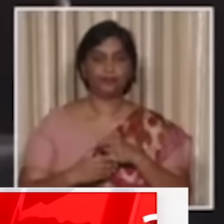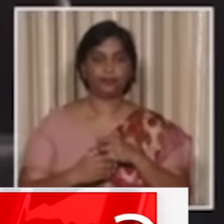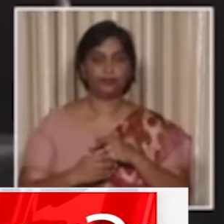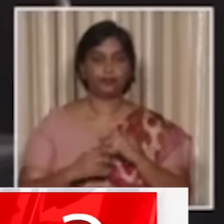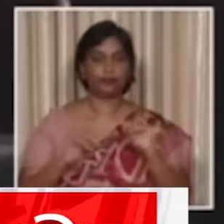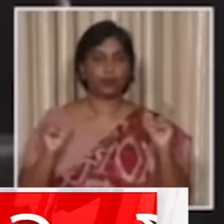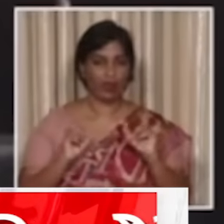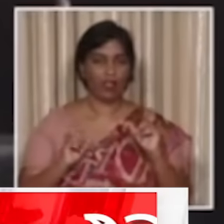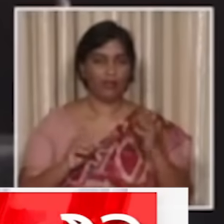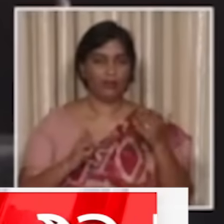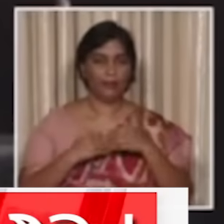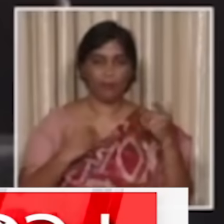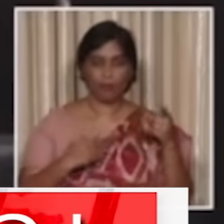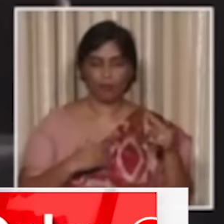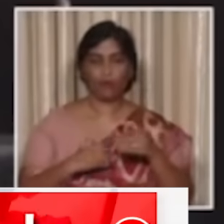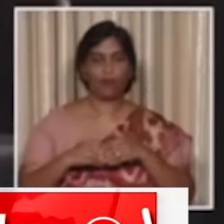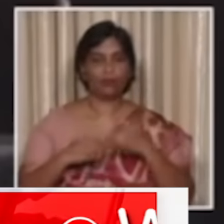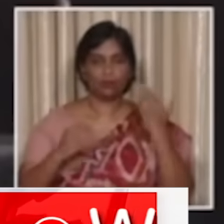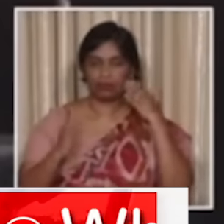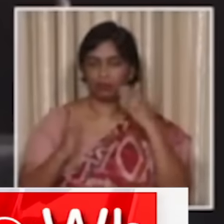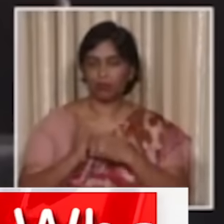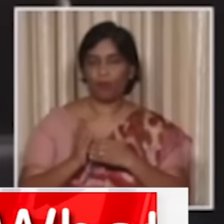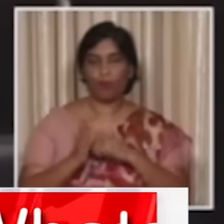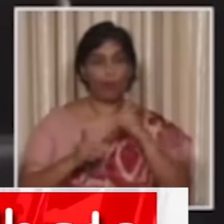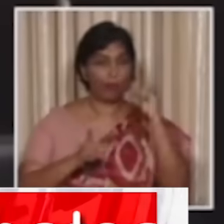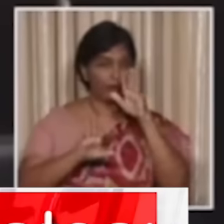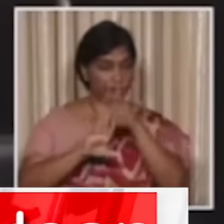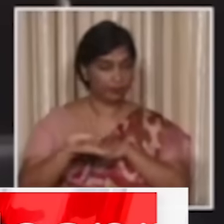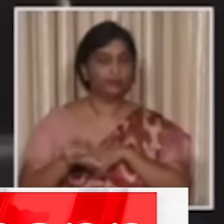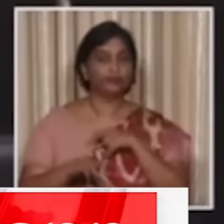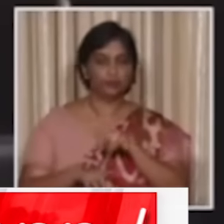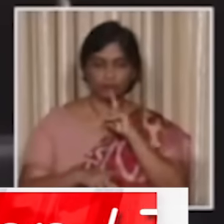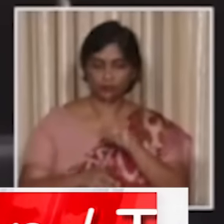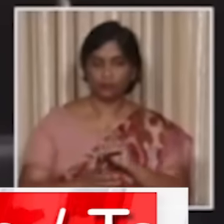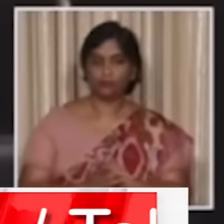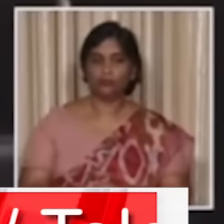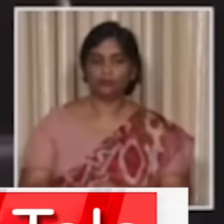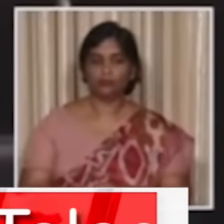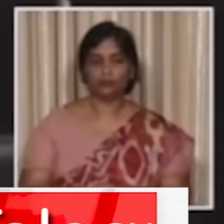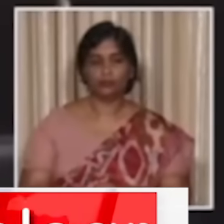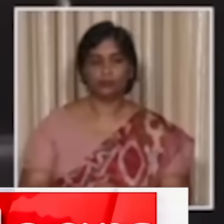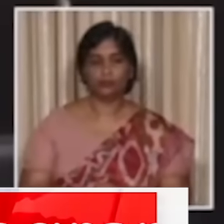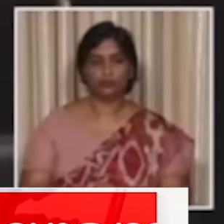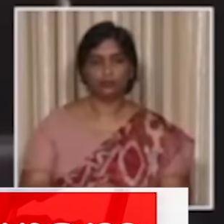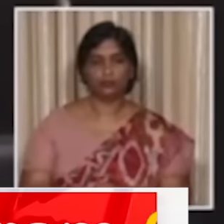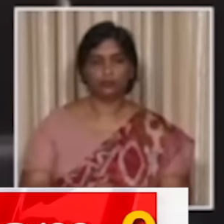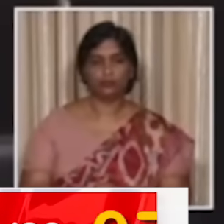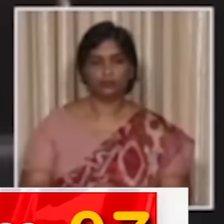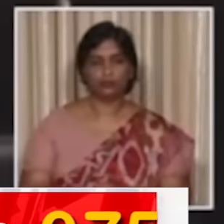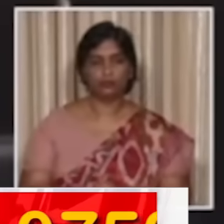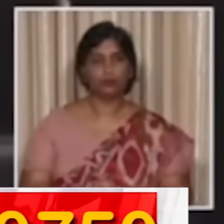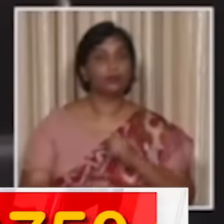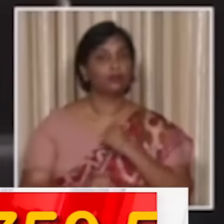එතුමාගේ ඥාතියෙකුගේ පත්‍රයක් මේක. ඒ පත්‍රයේ පළමු පිටුවේ ලීඩ් නිවුස් එක පෙරේදා Government calls